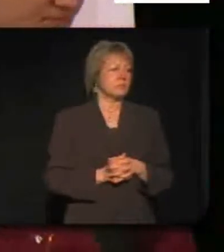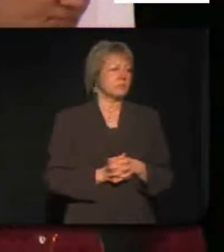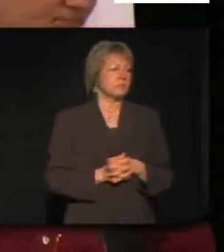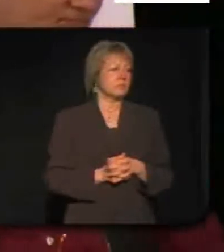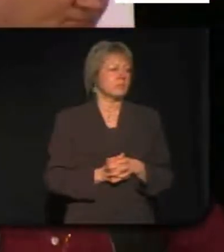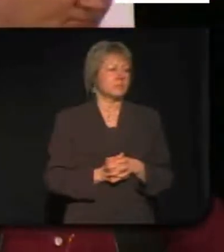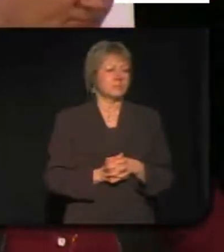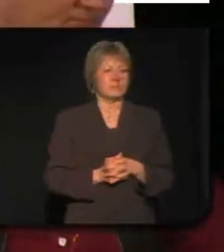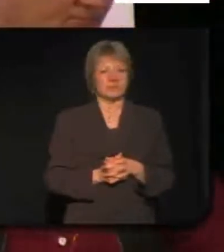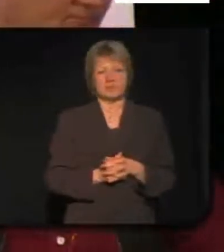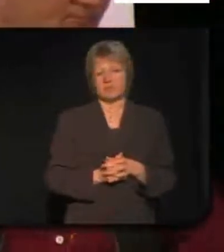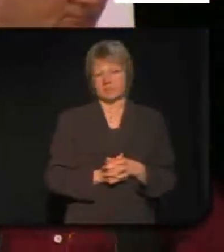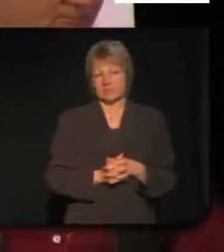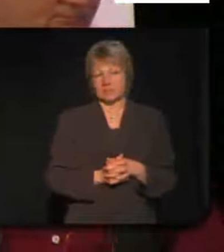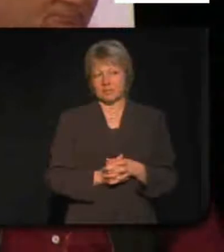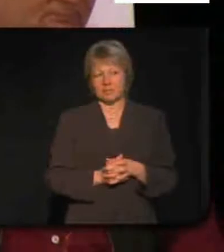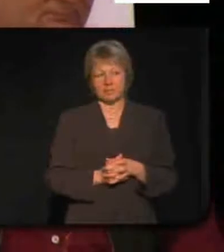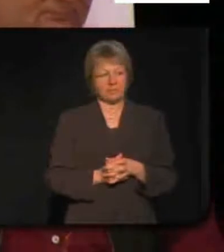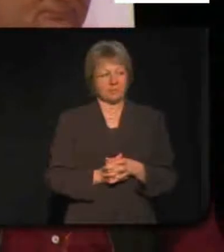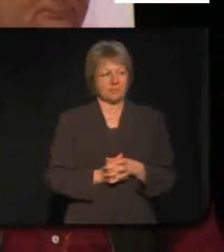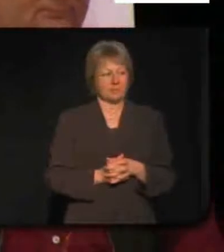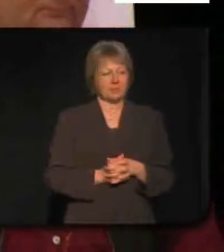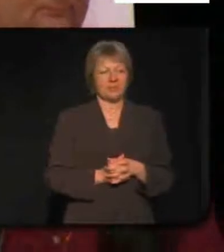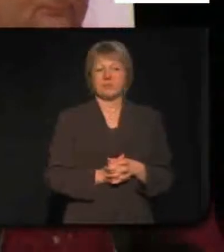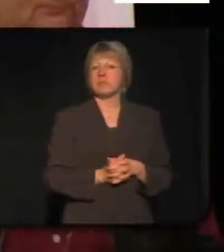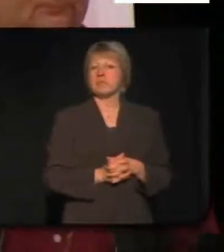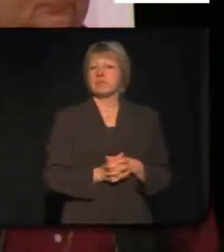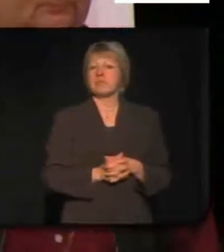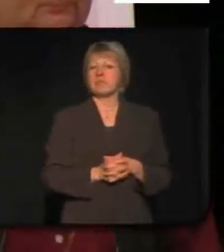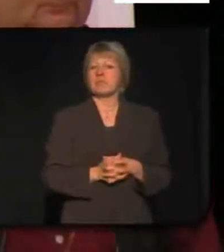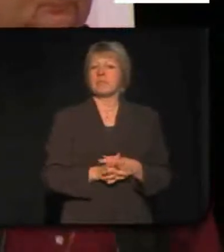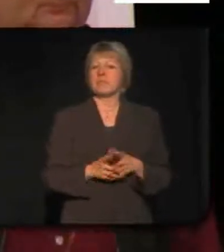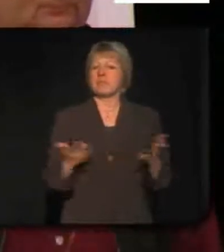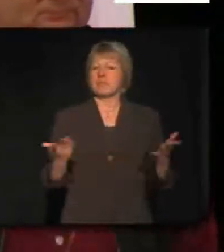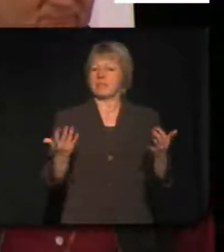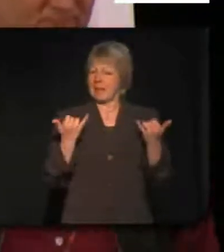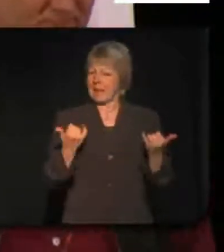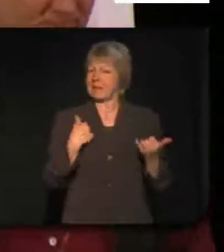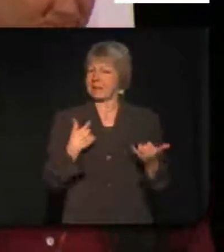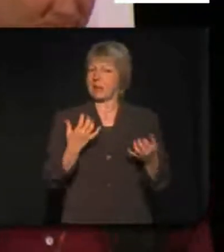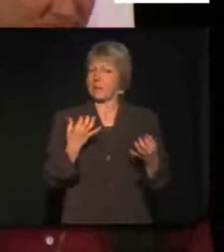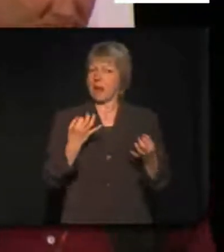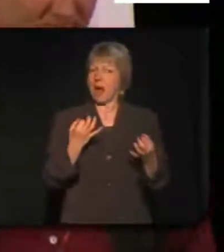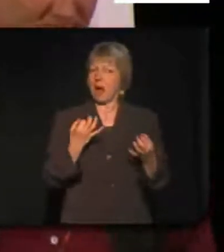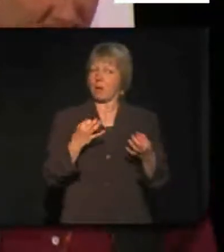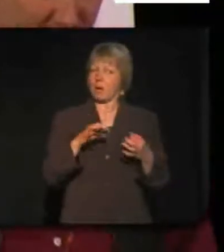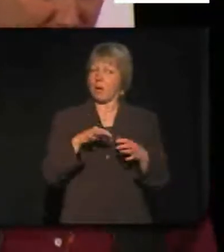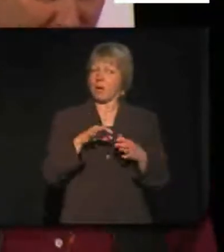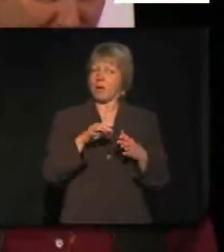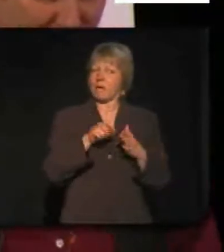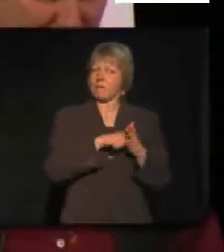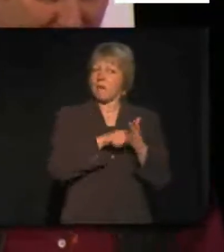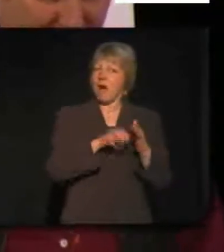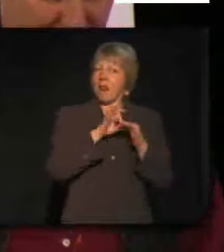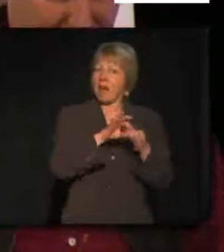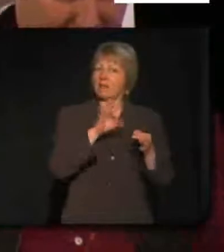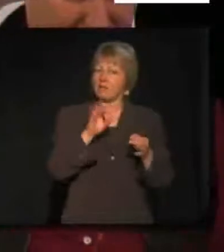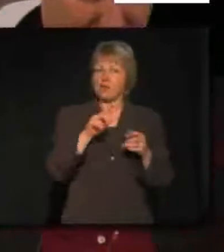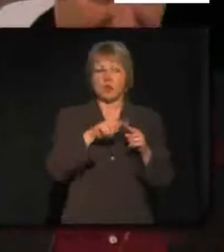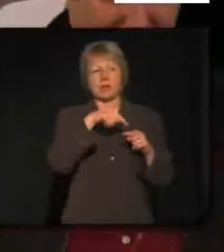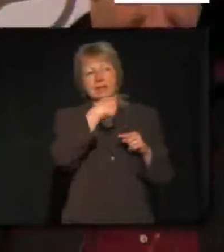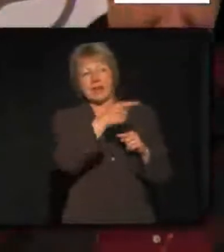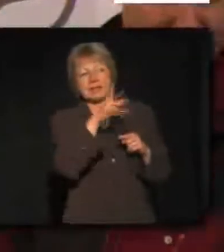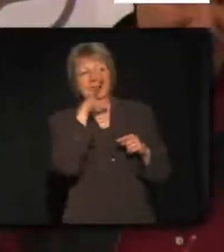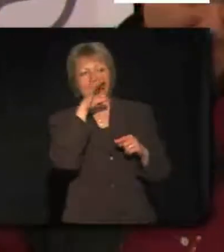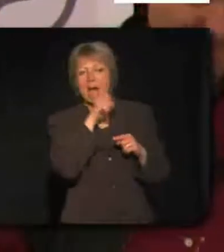wenn ich das richtig sehe bräuchte ich jetzt hier ein Wahlleiter für die Durchführung der nächsten geheimen Abstimmung